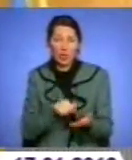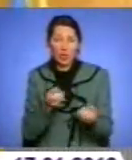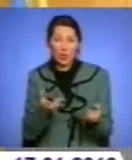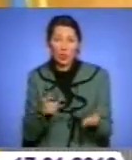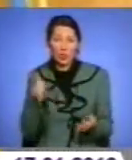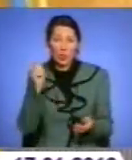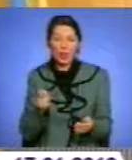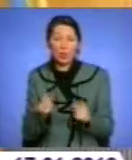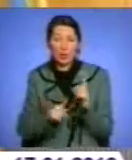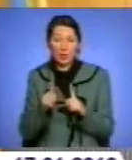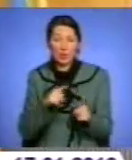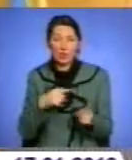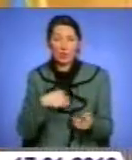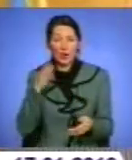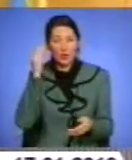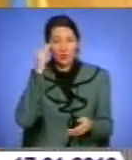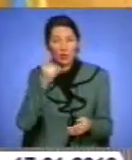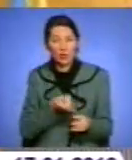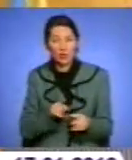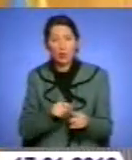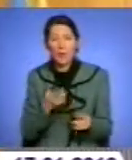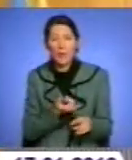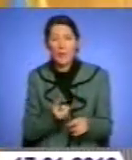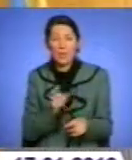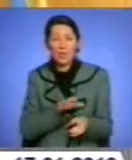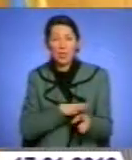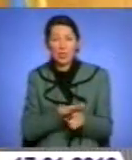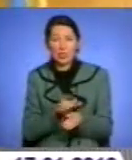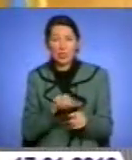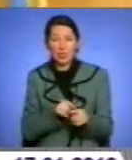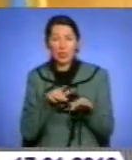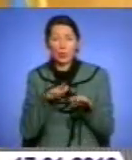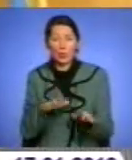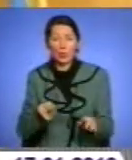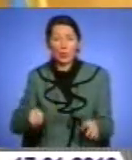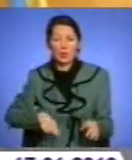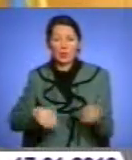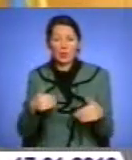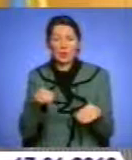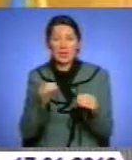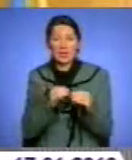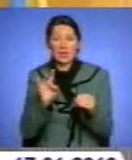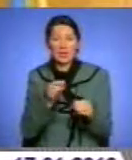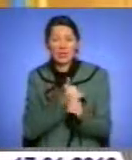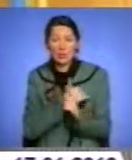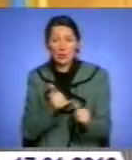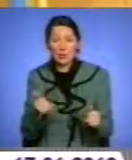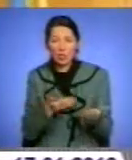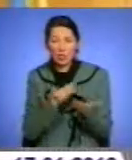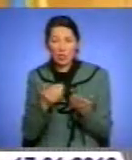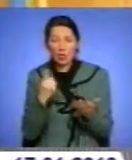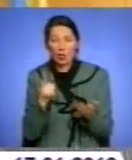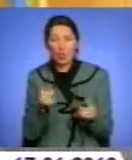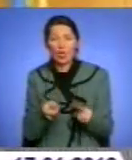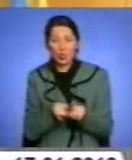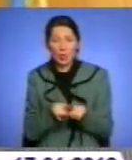відбулось таке вже пересичення цього процесу, тому що адміністрація вже десятий раз не може зачитувати, одне те саме